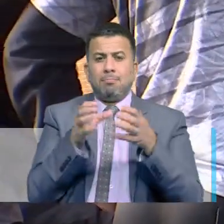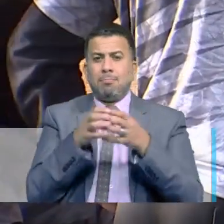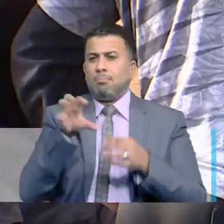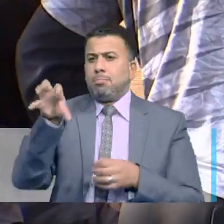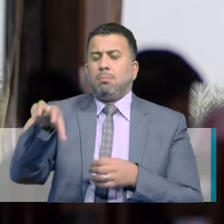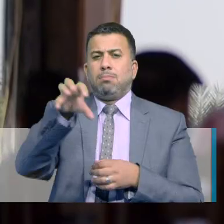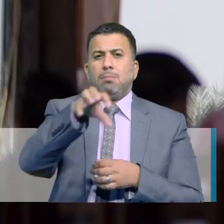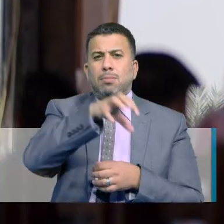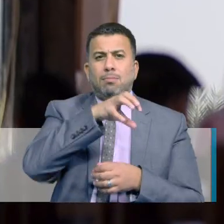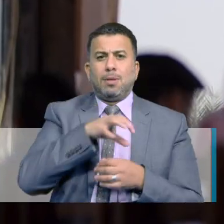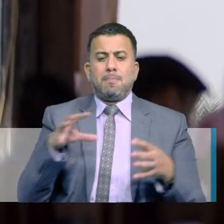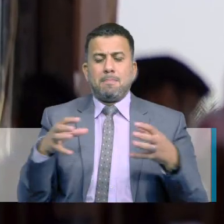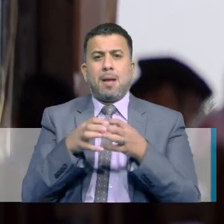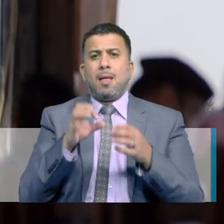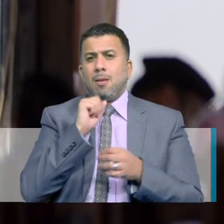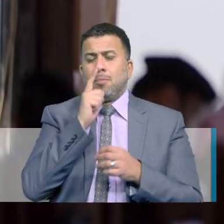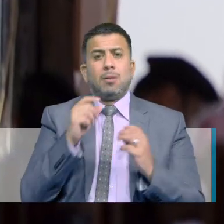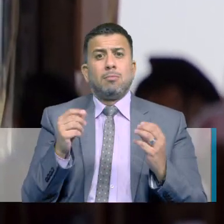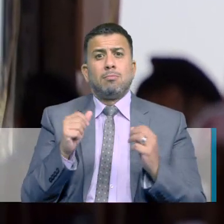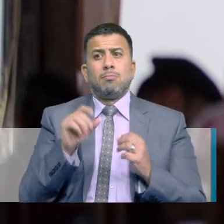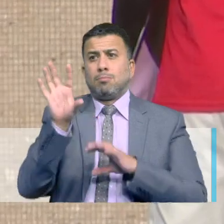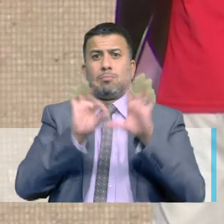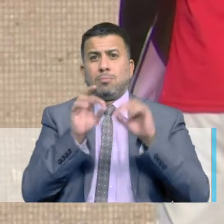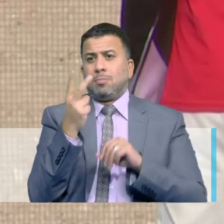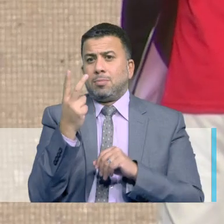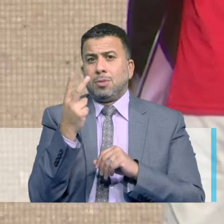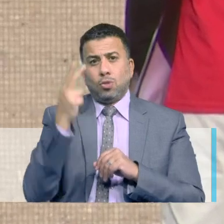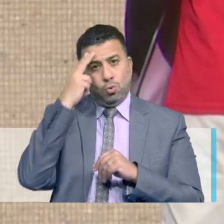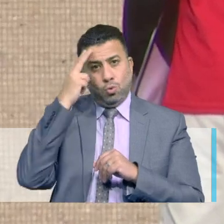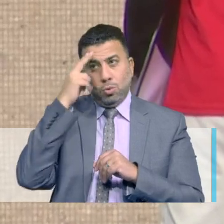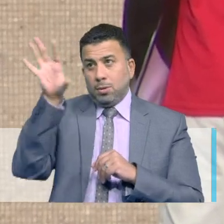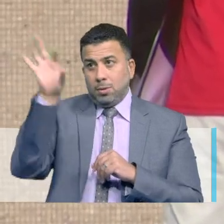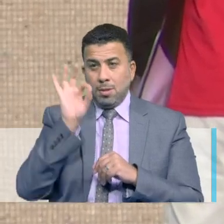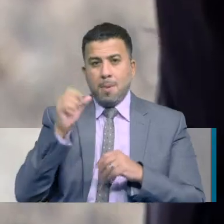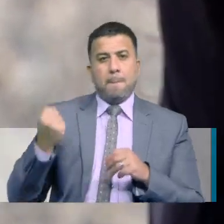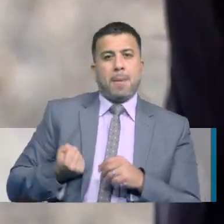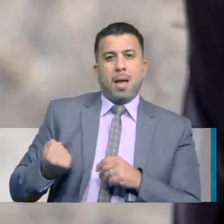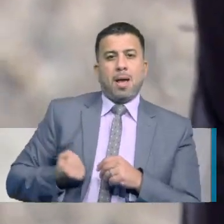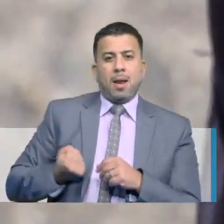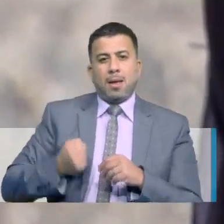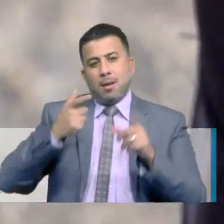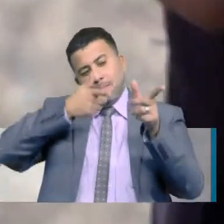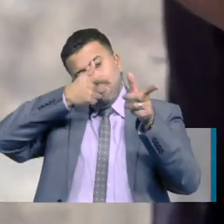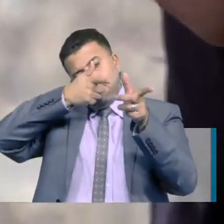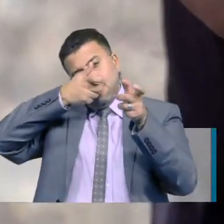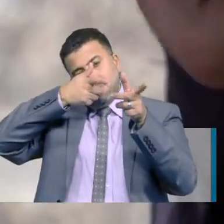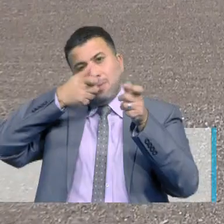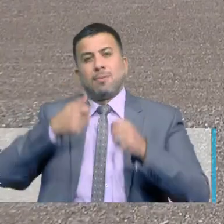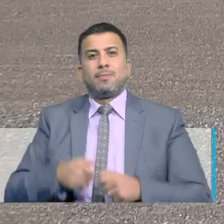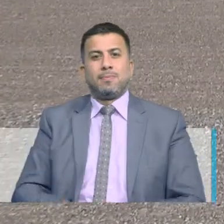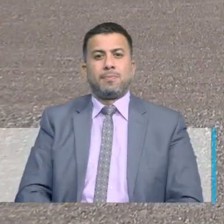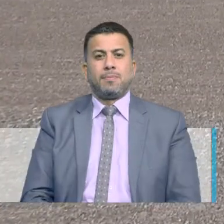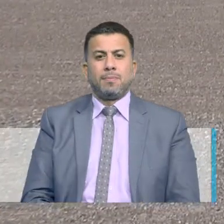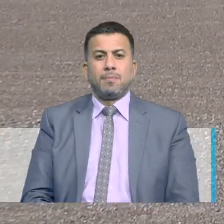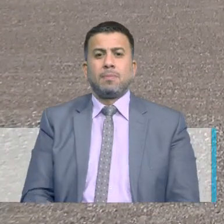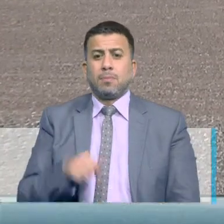الجهات المنتسبه الى جانب مشاركه منتخبي السعوديه والبحرين للرمايه اليوم نحن